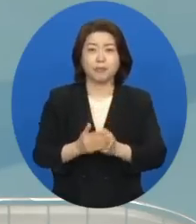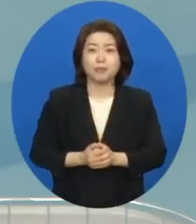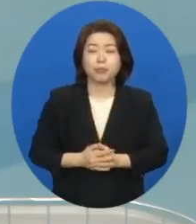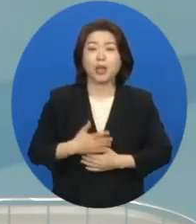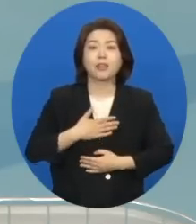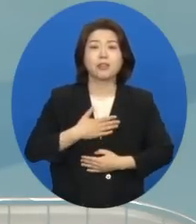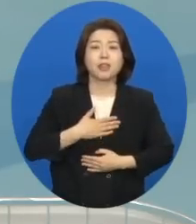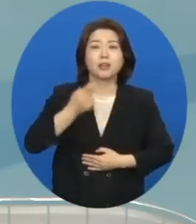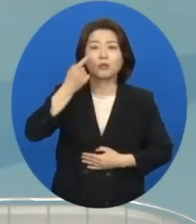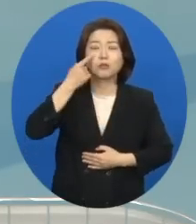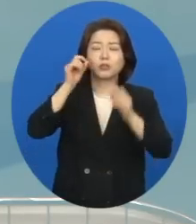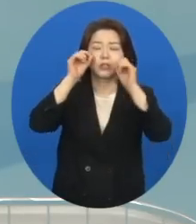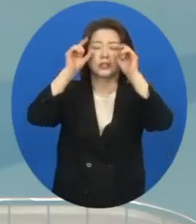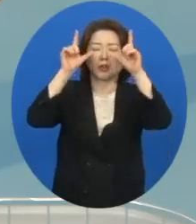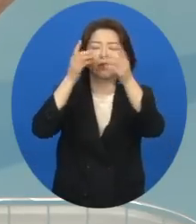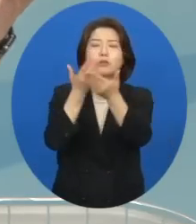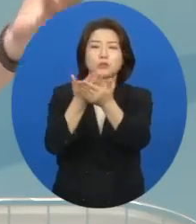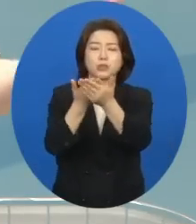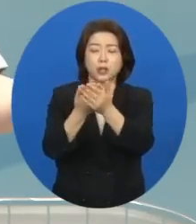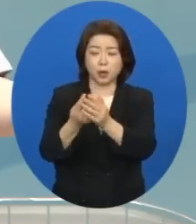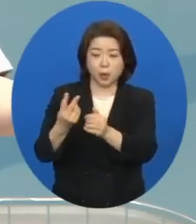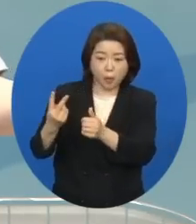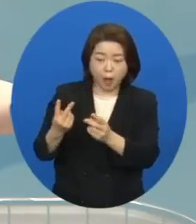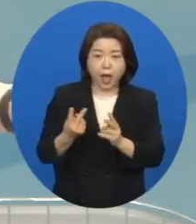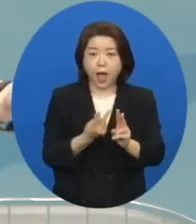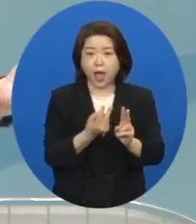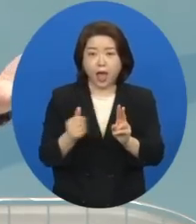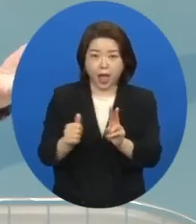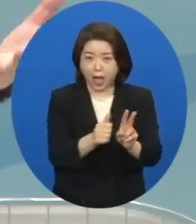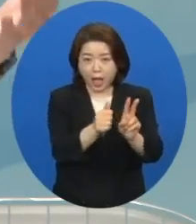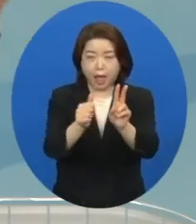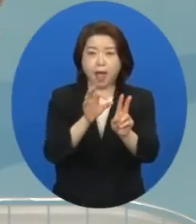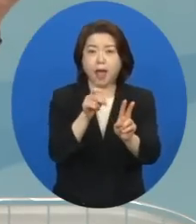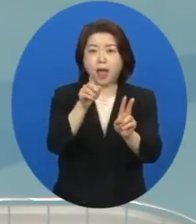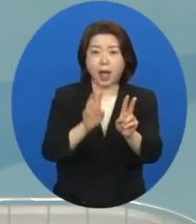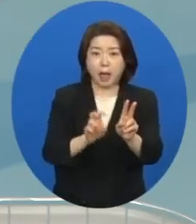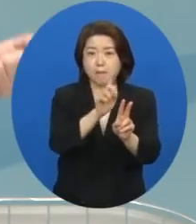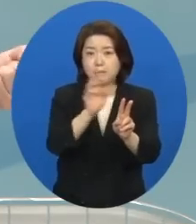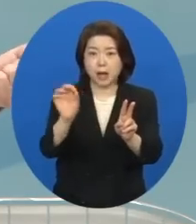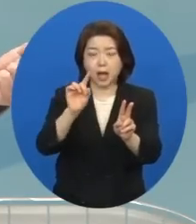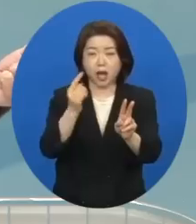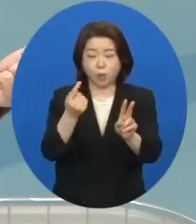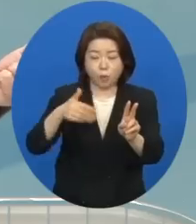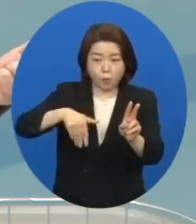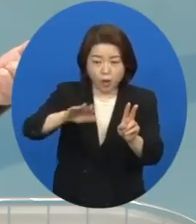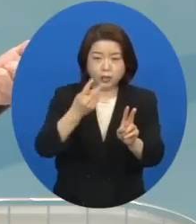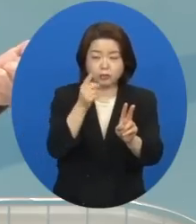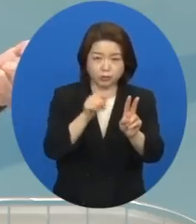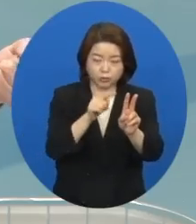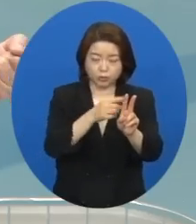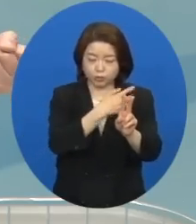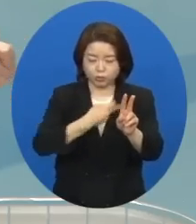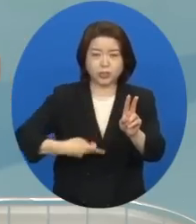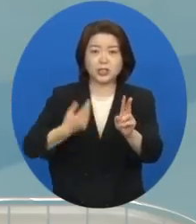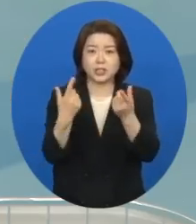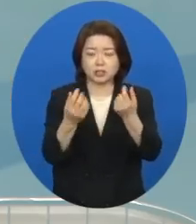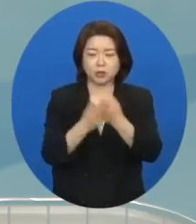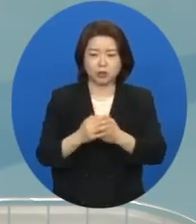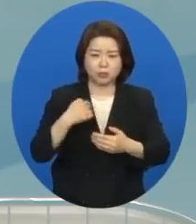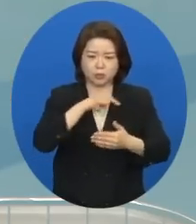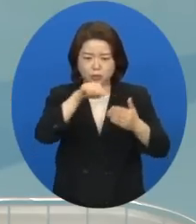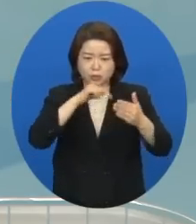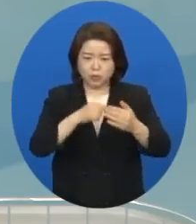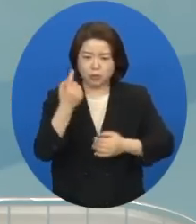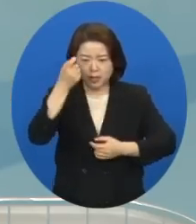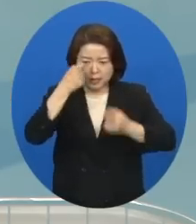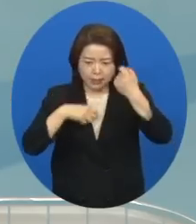내 눈을 열어주세요. 엠마오로 가는 두 제자처럼 내 마음에 슬픔과 두려움이 가득한데 주님 보지